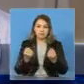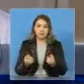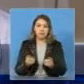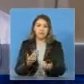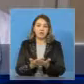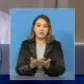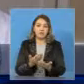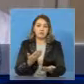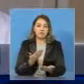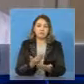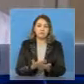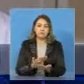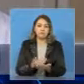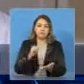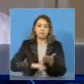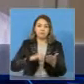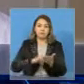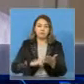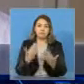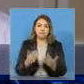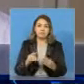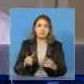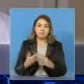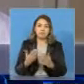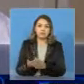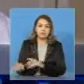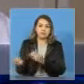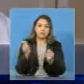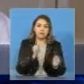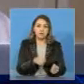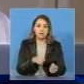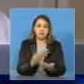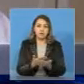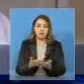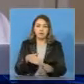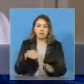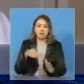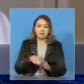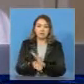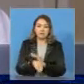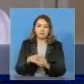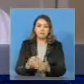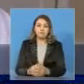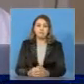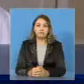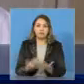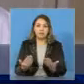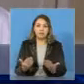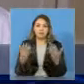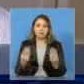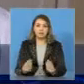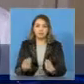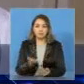Себебі жаңа технологиялар келіп, жаңа технология енгізіліп сетіліп жатыр. Қазіргі таңда